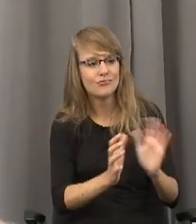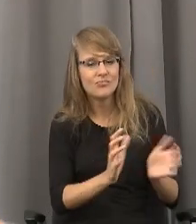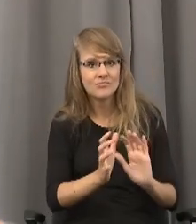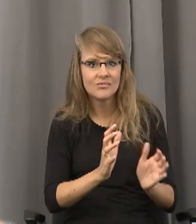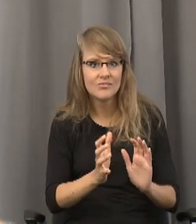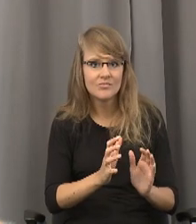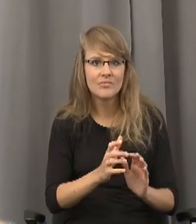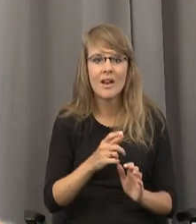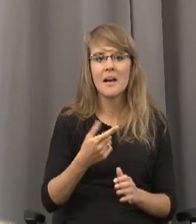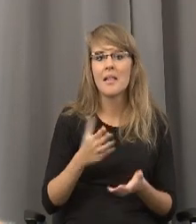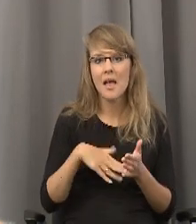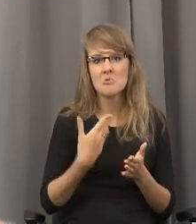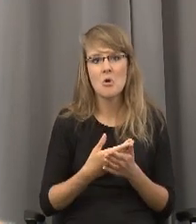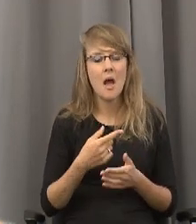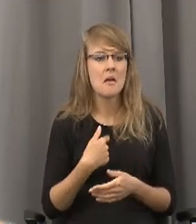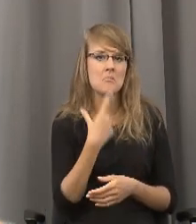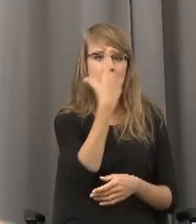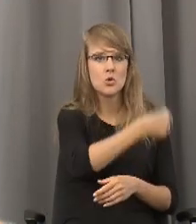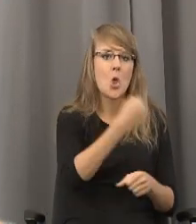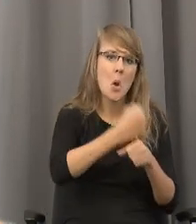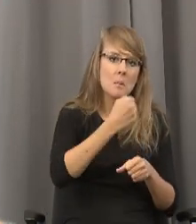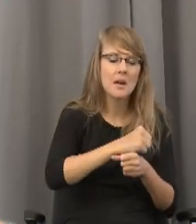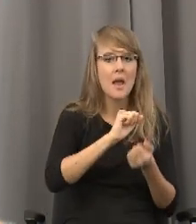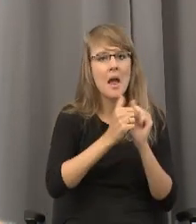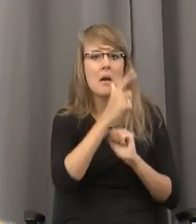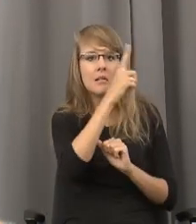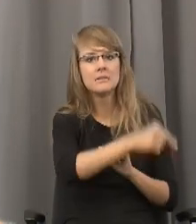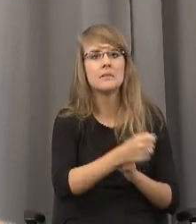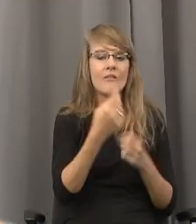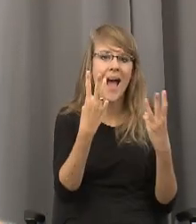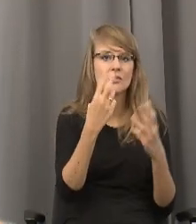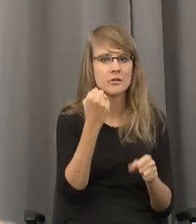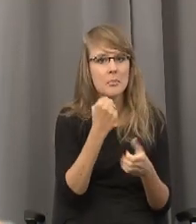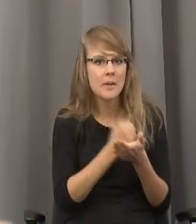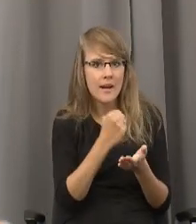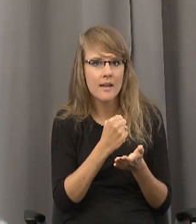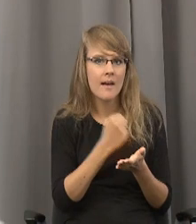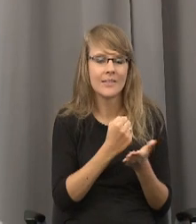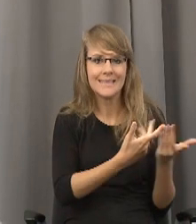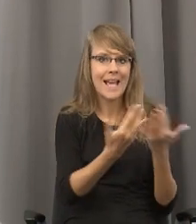kiedy my musimy iść do pracy czy załatwić jakieś swoje ważne sprawy.